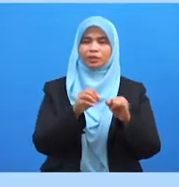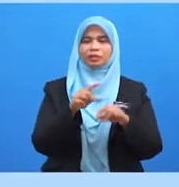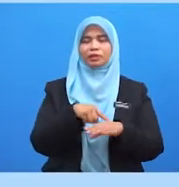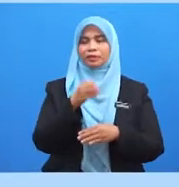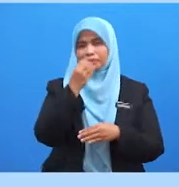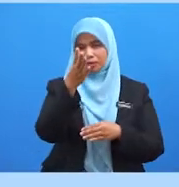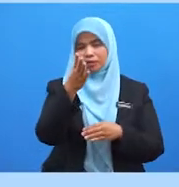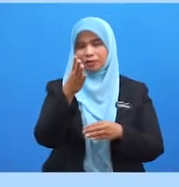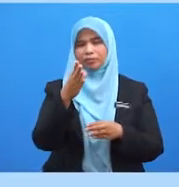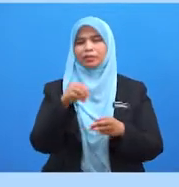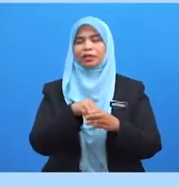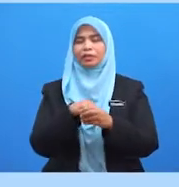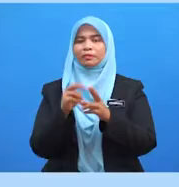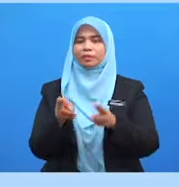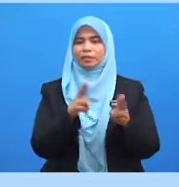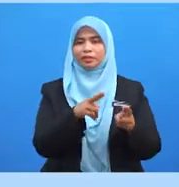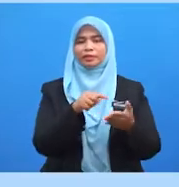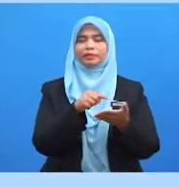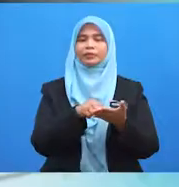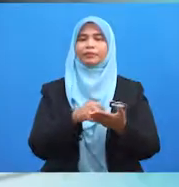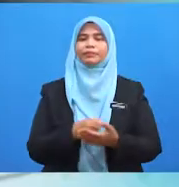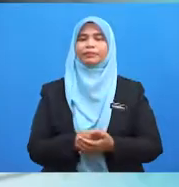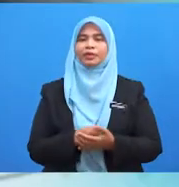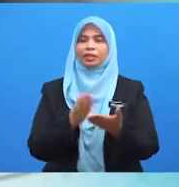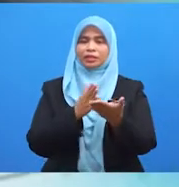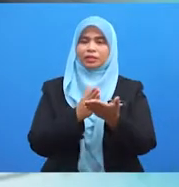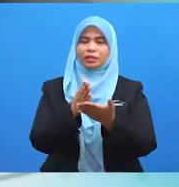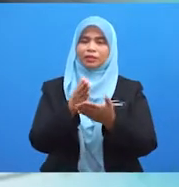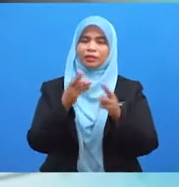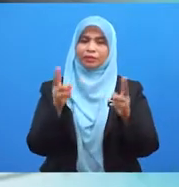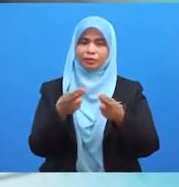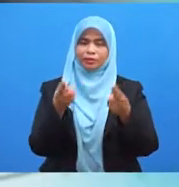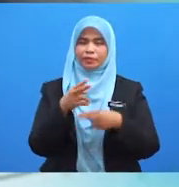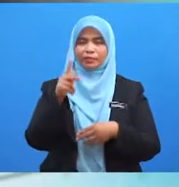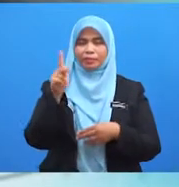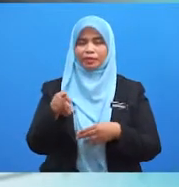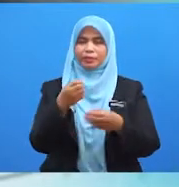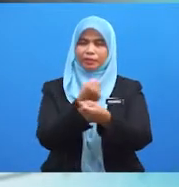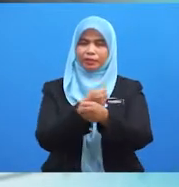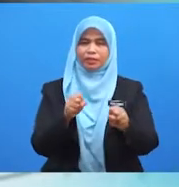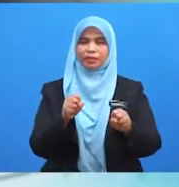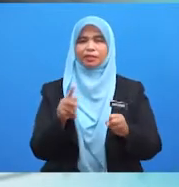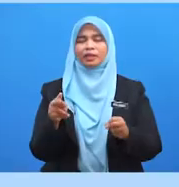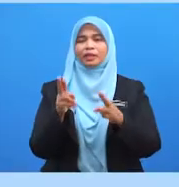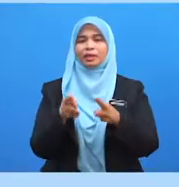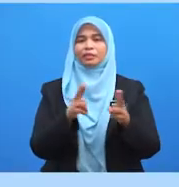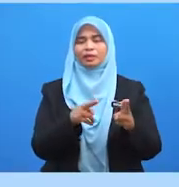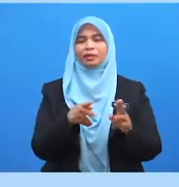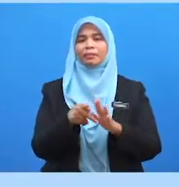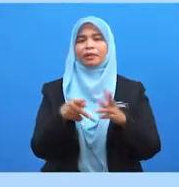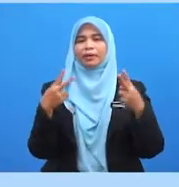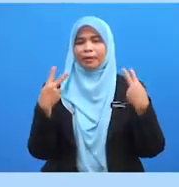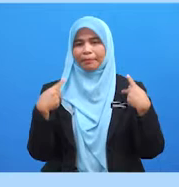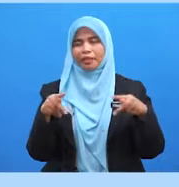dalam rancangan operasi. Seterusnya, usahawan perlu menyediakan